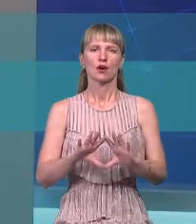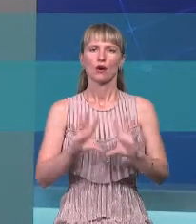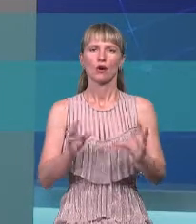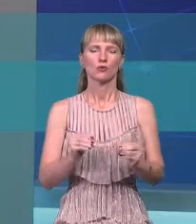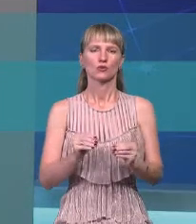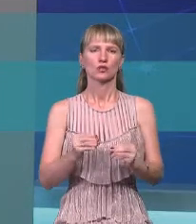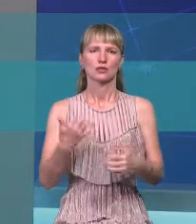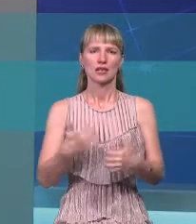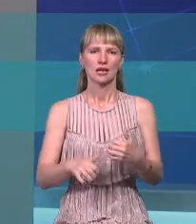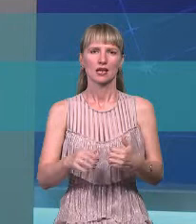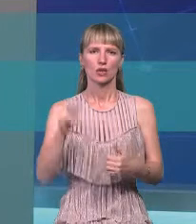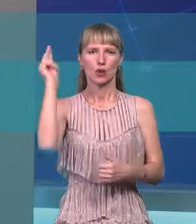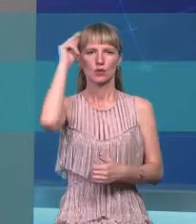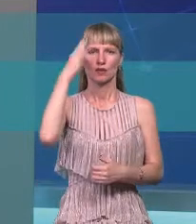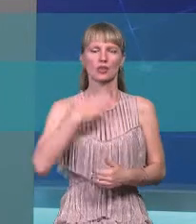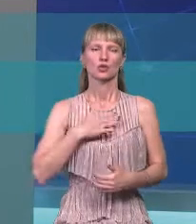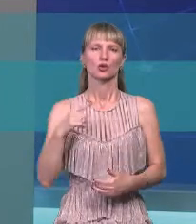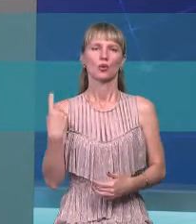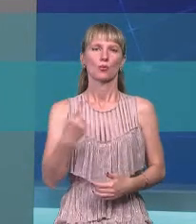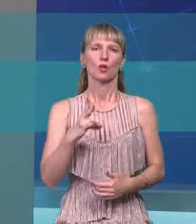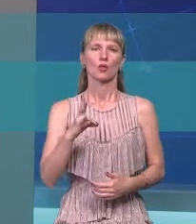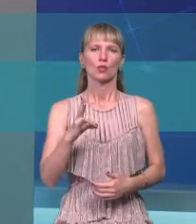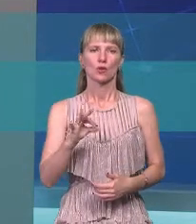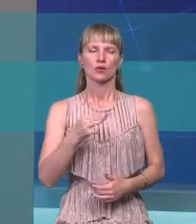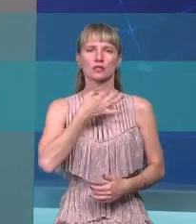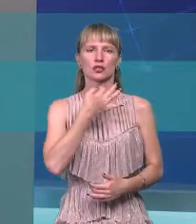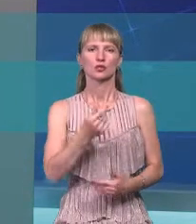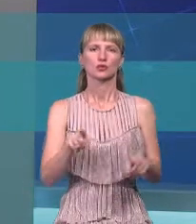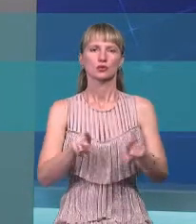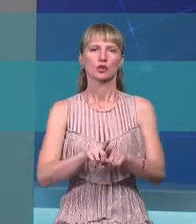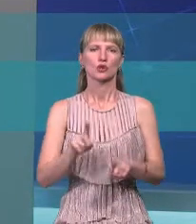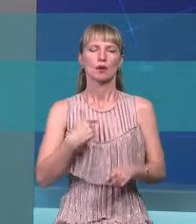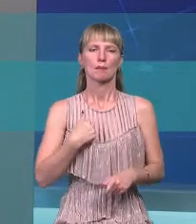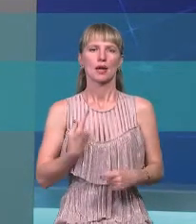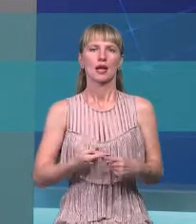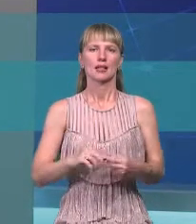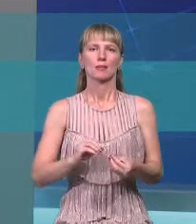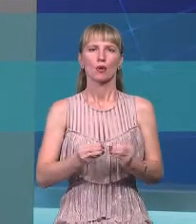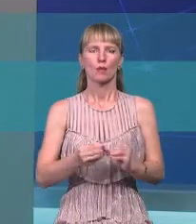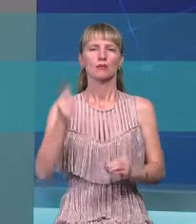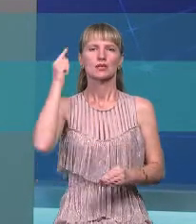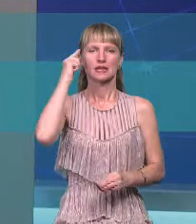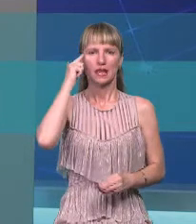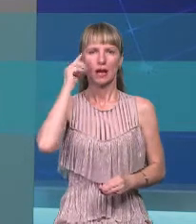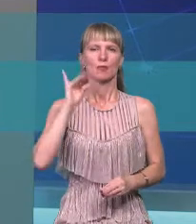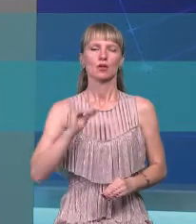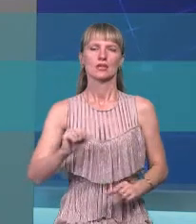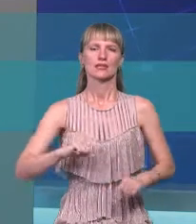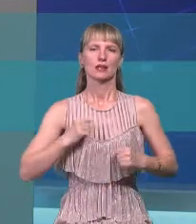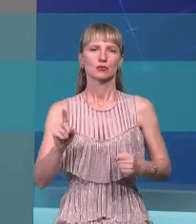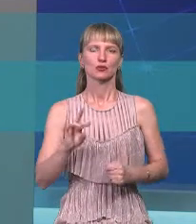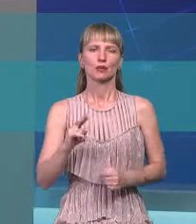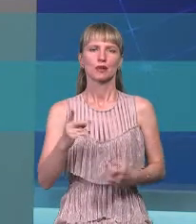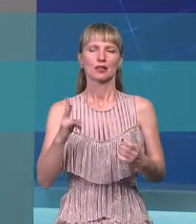освіти у нашій області. Ну, скажу вам так, що ми ці проблеми також знаємо і стараємося, щоб